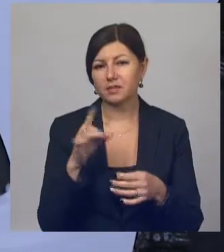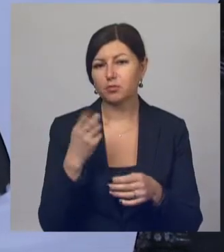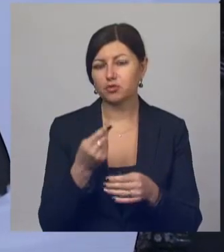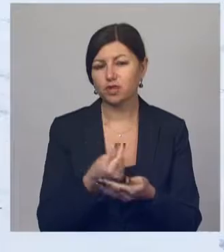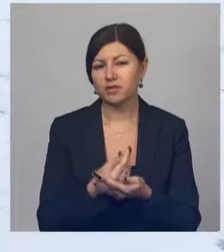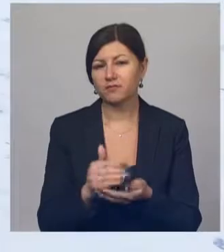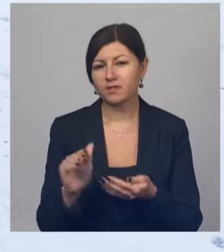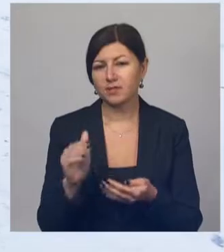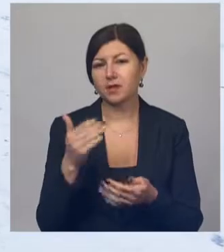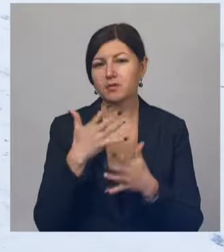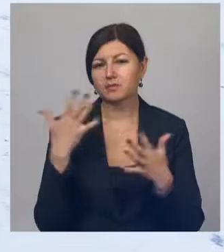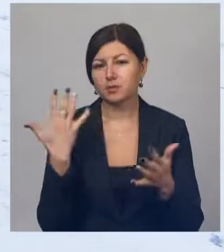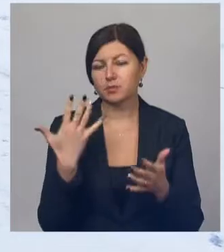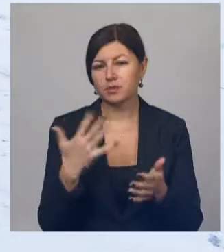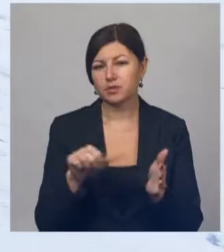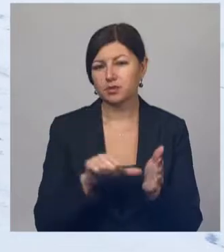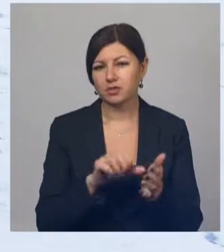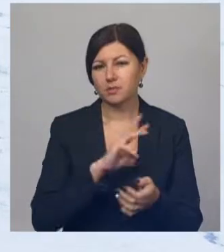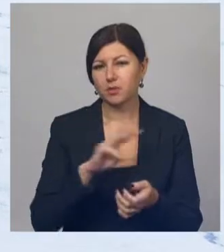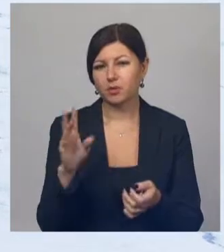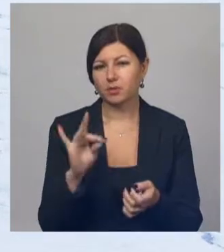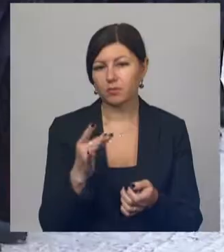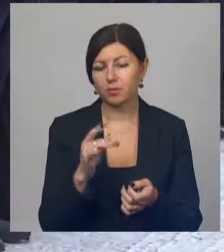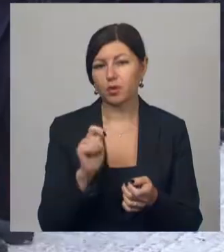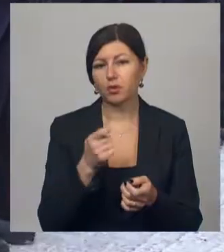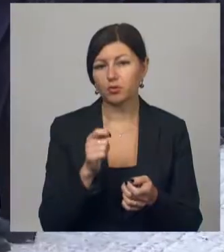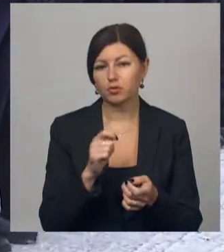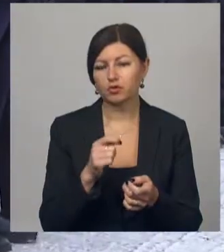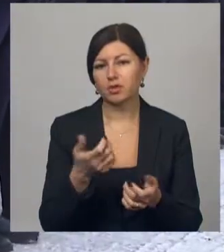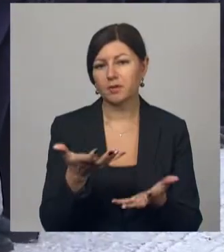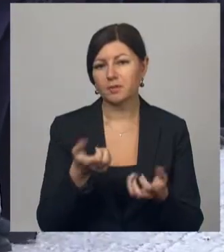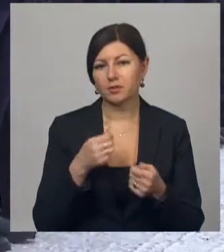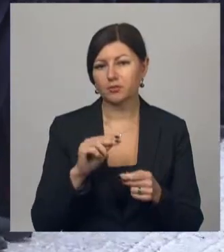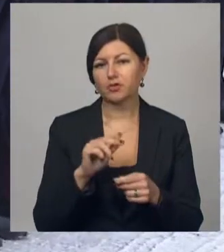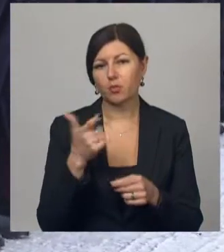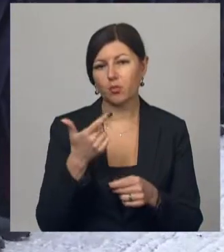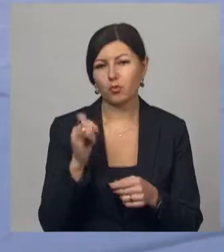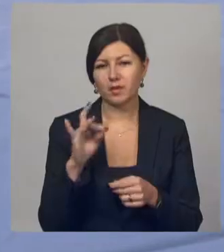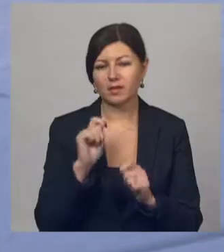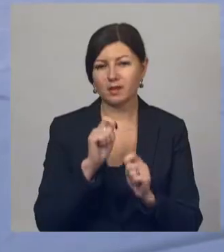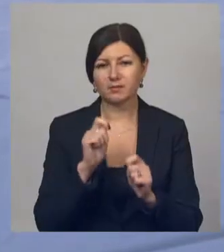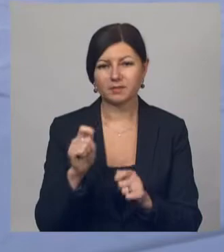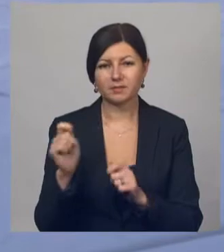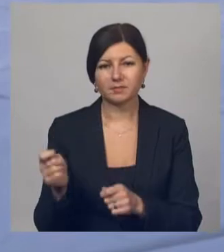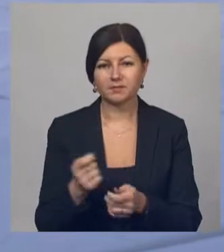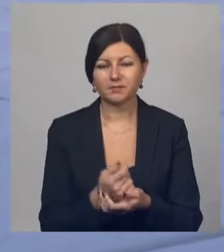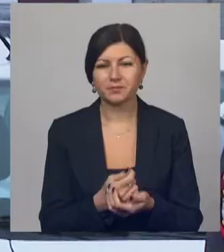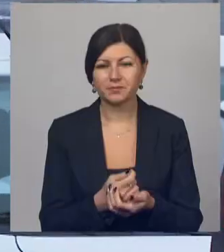выделили свыше 56 миллионов рублей. Ключи от автомобилей сотрудникам вручил губернатор Вячеслав